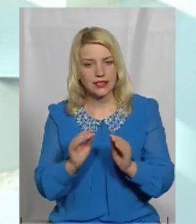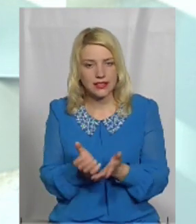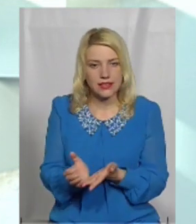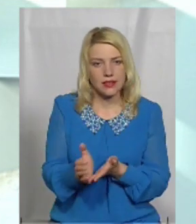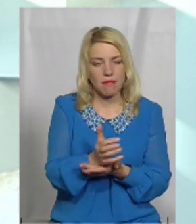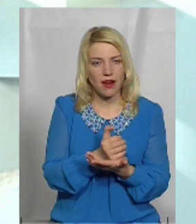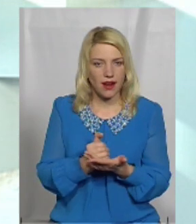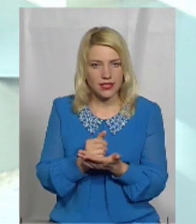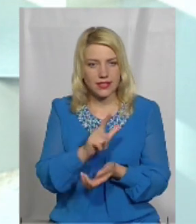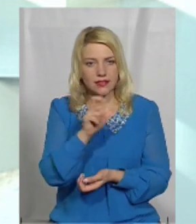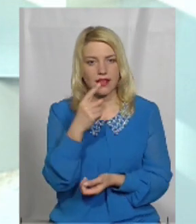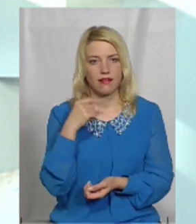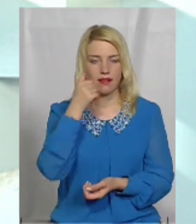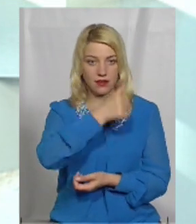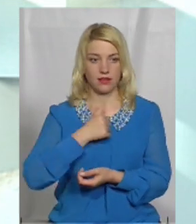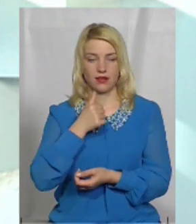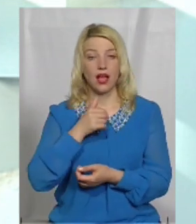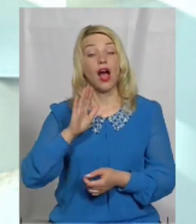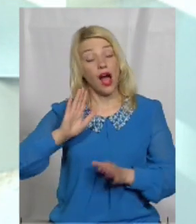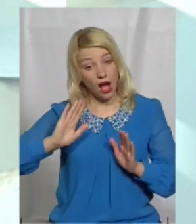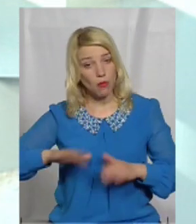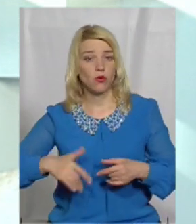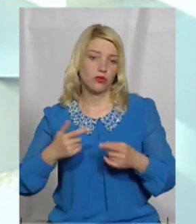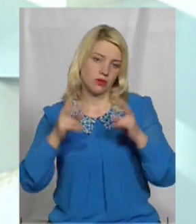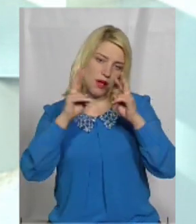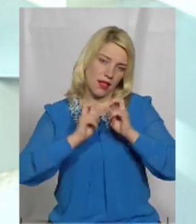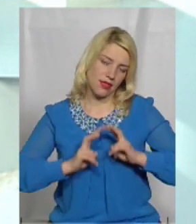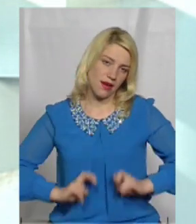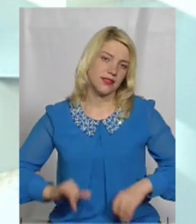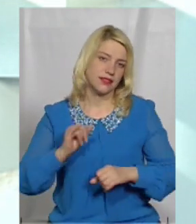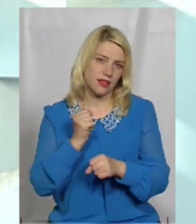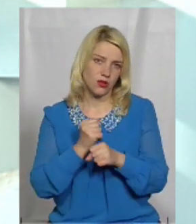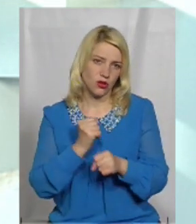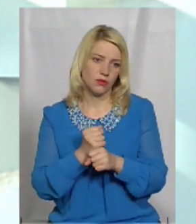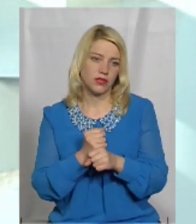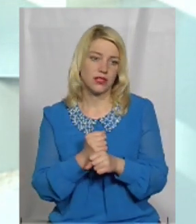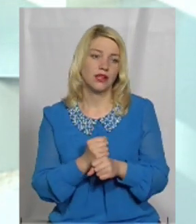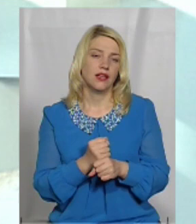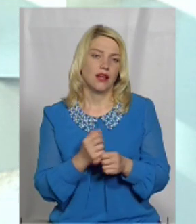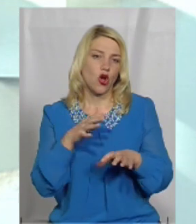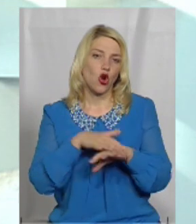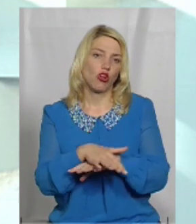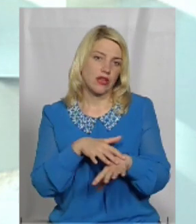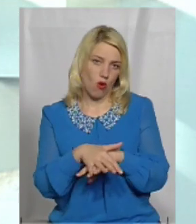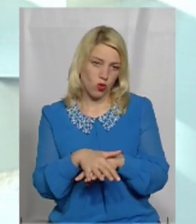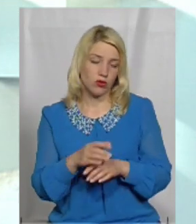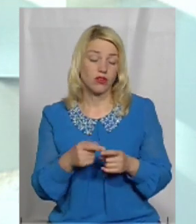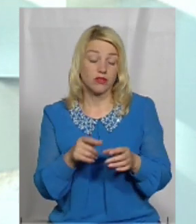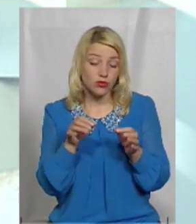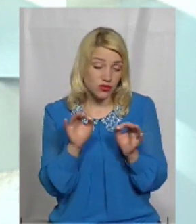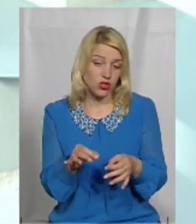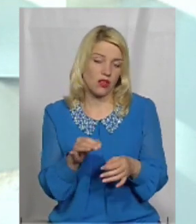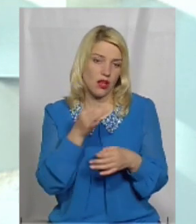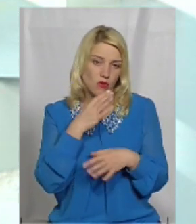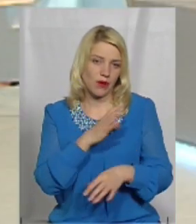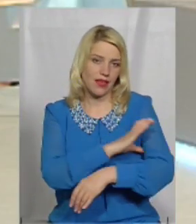за рік, і потім проводиться аналіз, і робиться висновок. Ну, звичайно, любий гіпертонік,